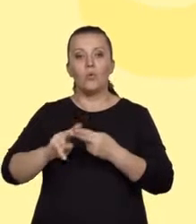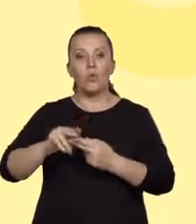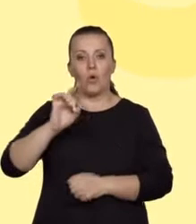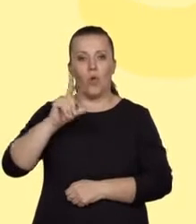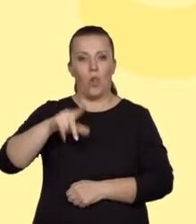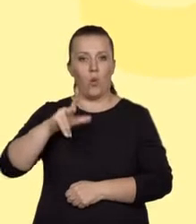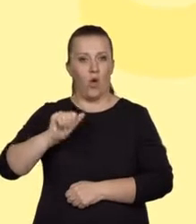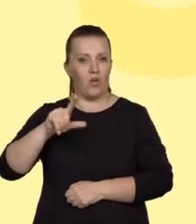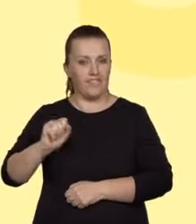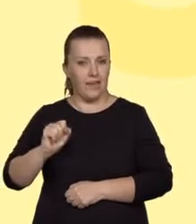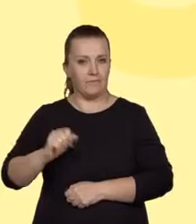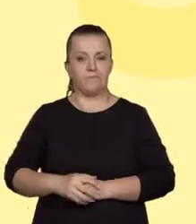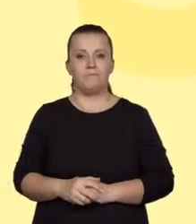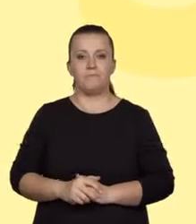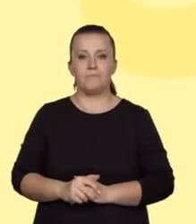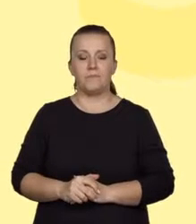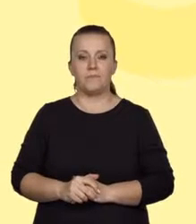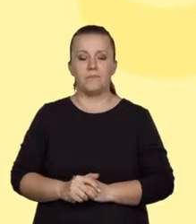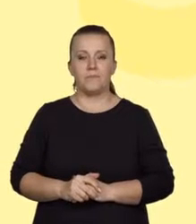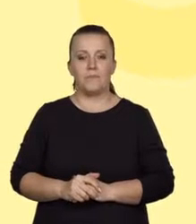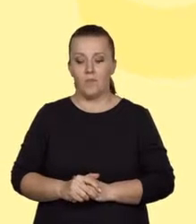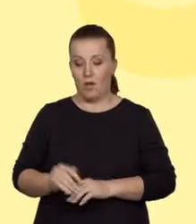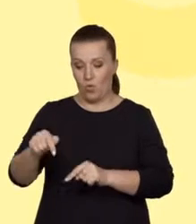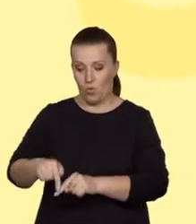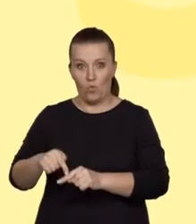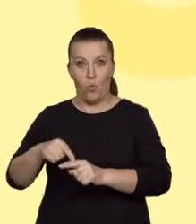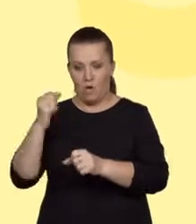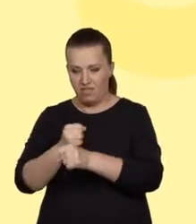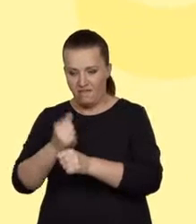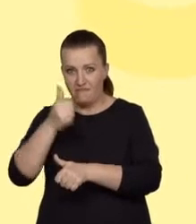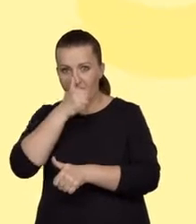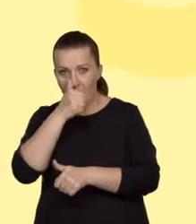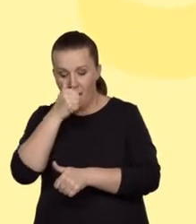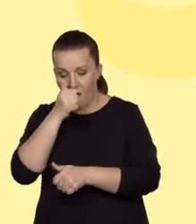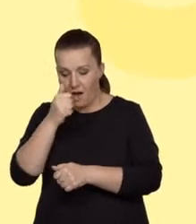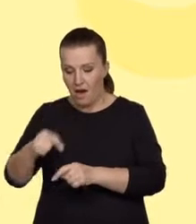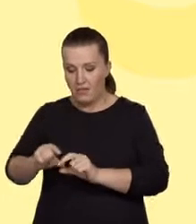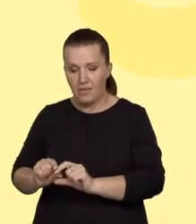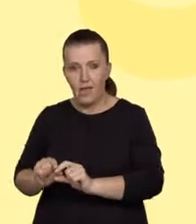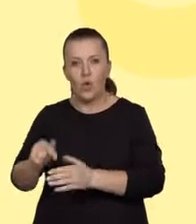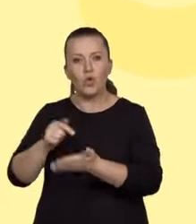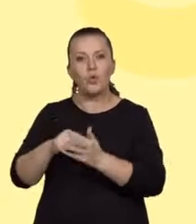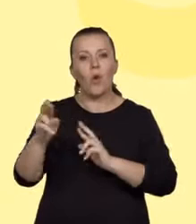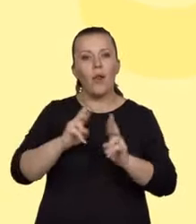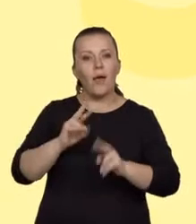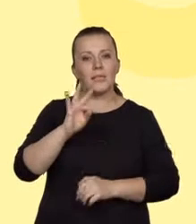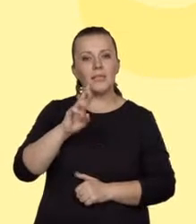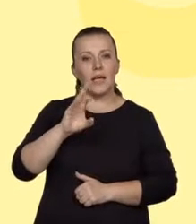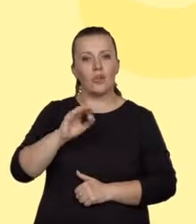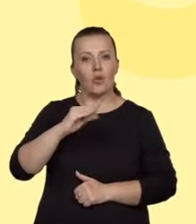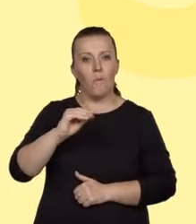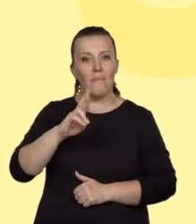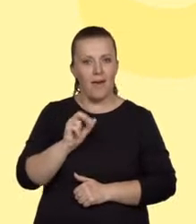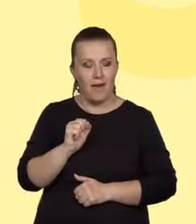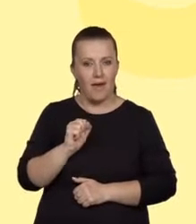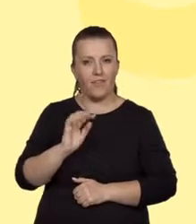tej serii doświadczeń pojawienie się ceglastego osadu, charakterystycznego objawu reakcji Tromera,